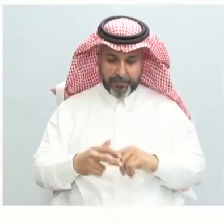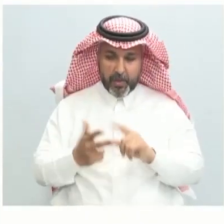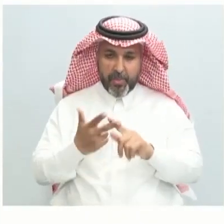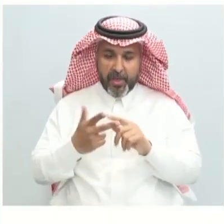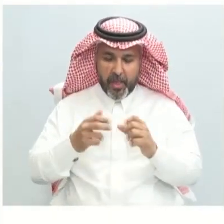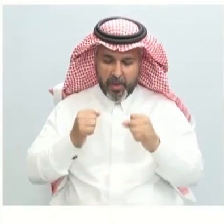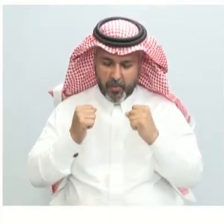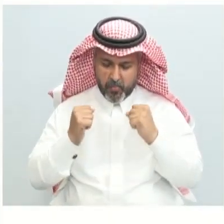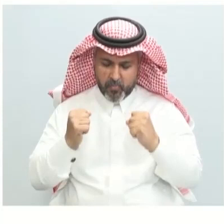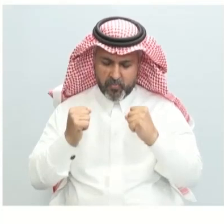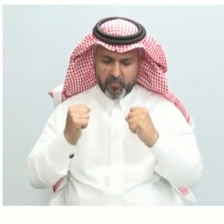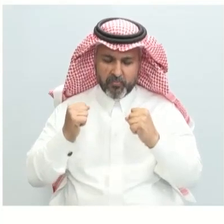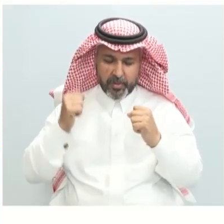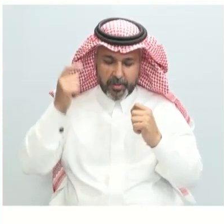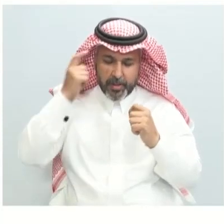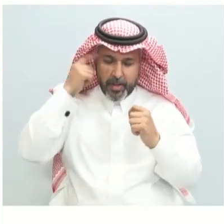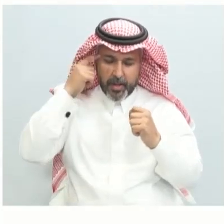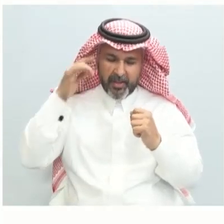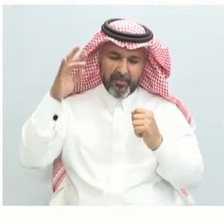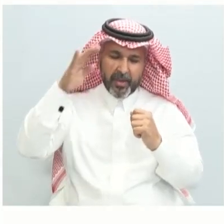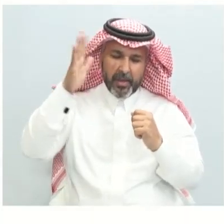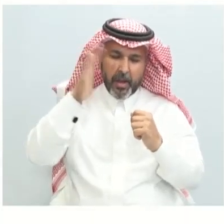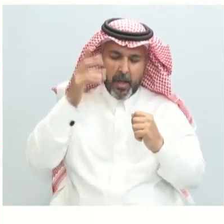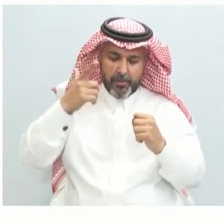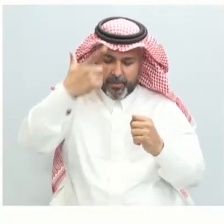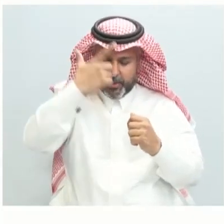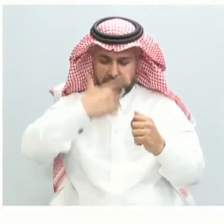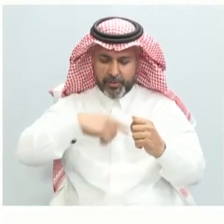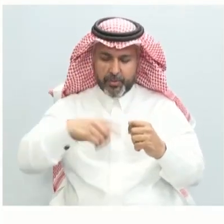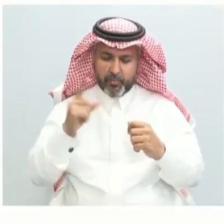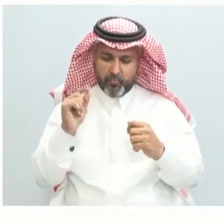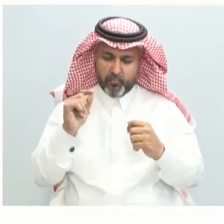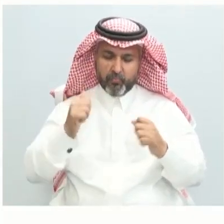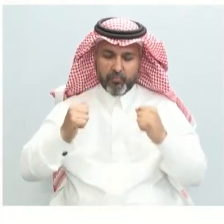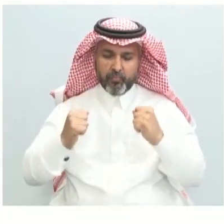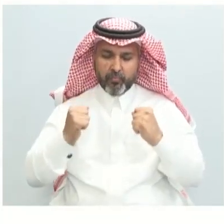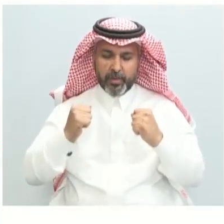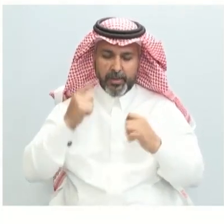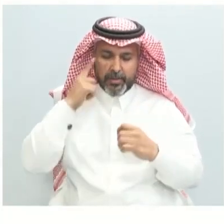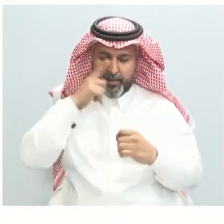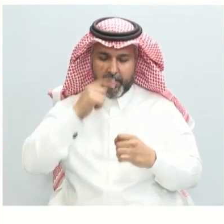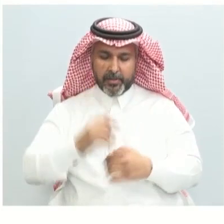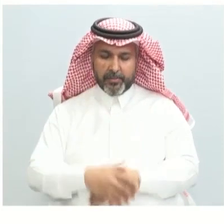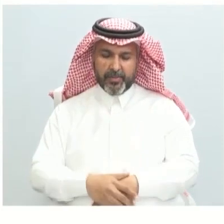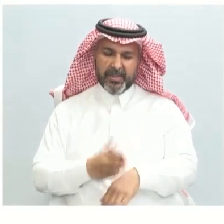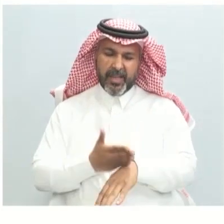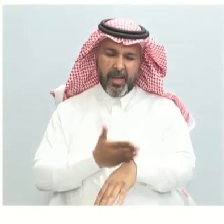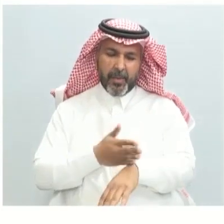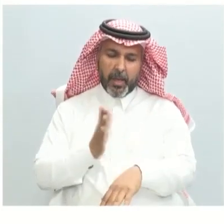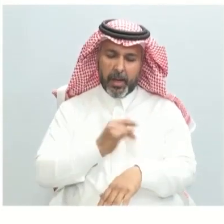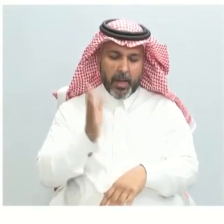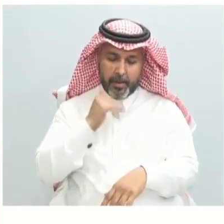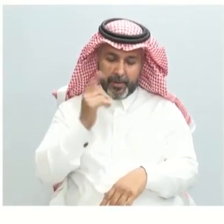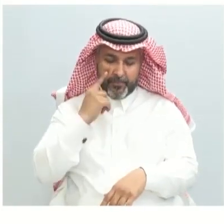الذهني والنفسي والجسدي لتحمل المسؤوليه الموكله اليك